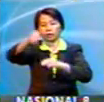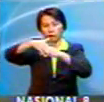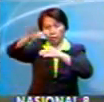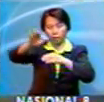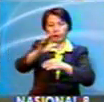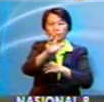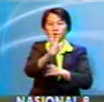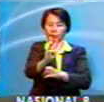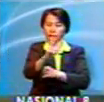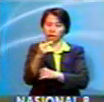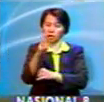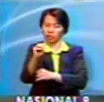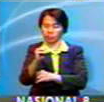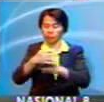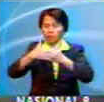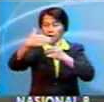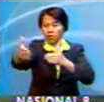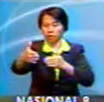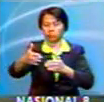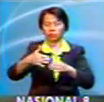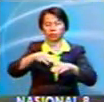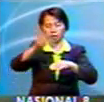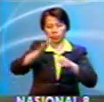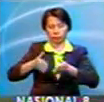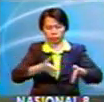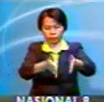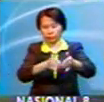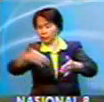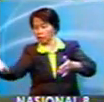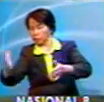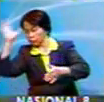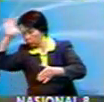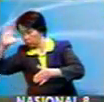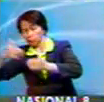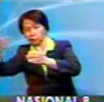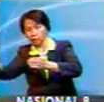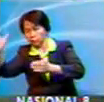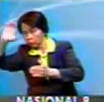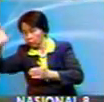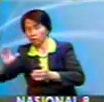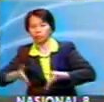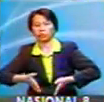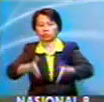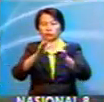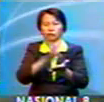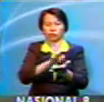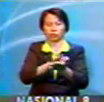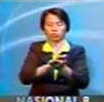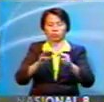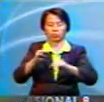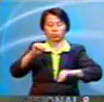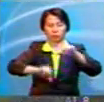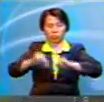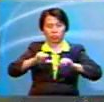6 km dan juga melepasi kawasan terat laluan pelajar sekolah menengah